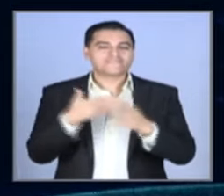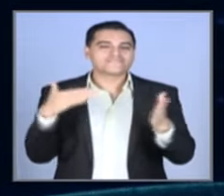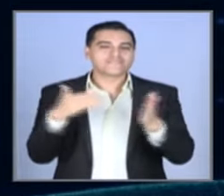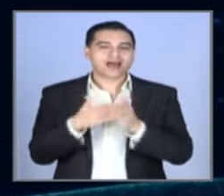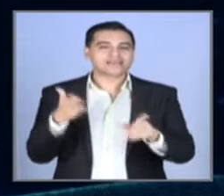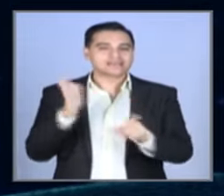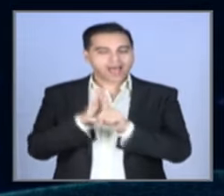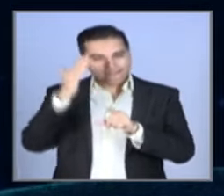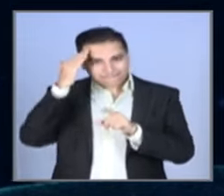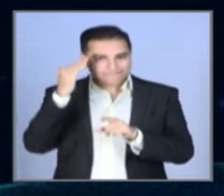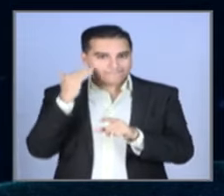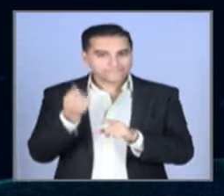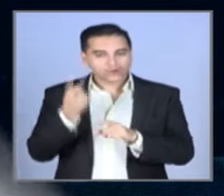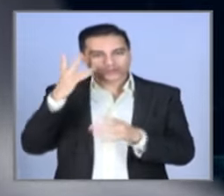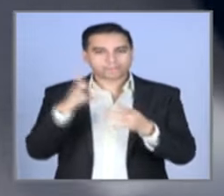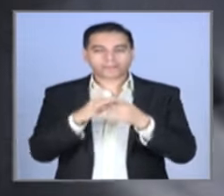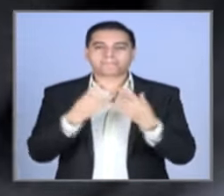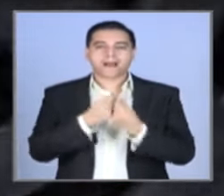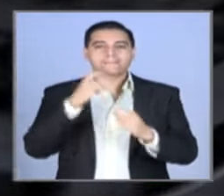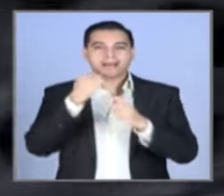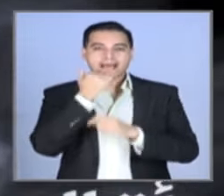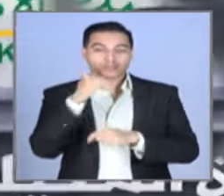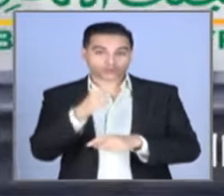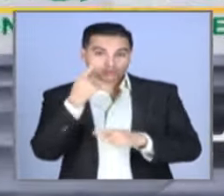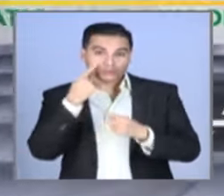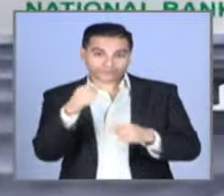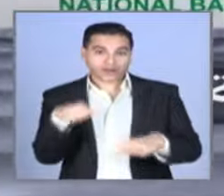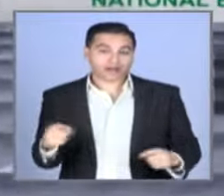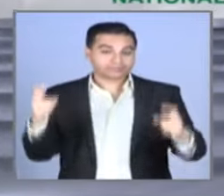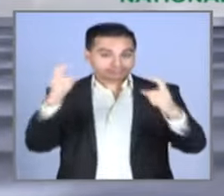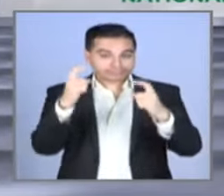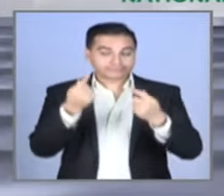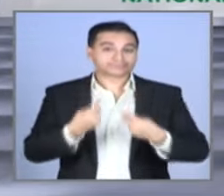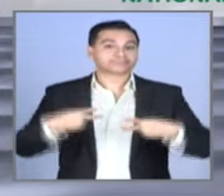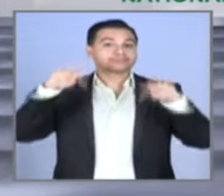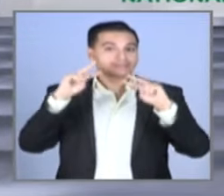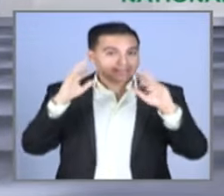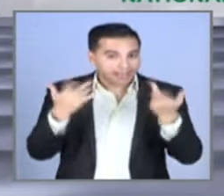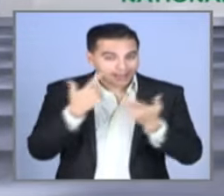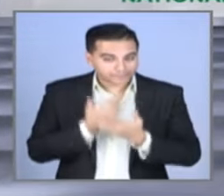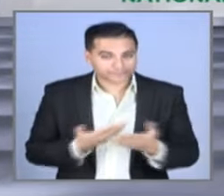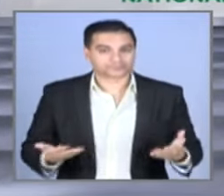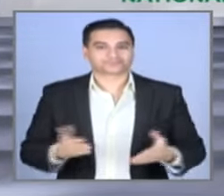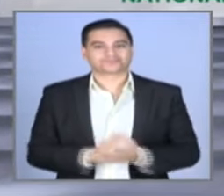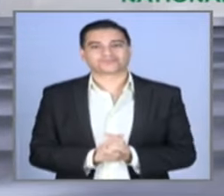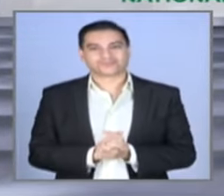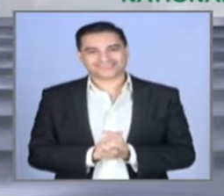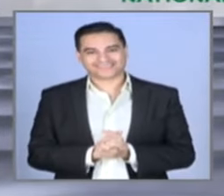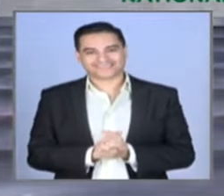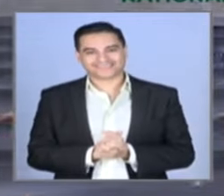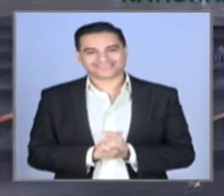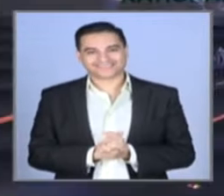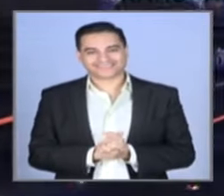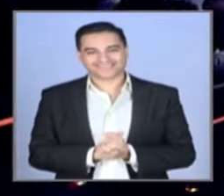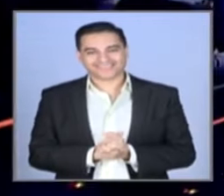المعيلة في كافة المجالات. تعالوا نشوف عائلات مصر النهاردة هيوصلوا النقط لكام.